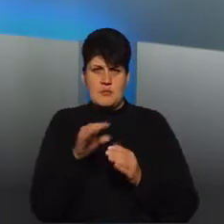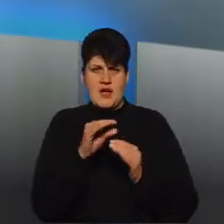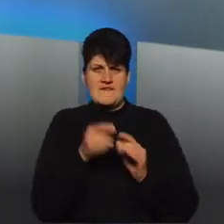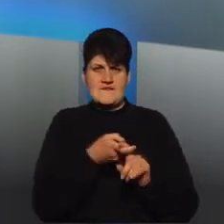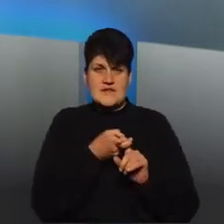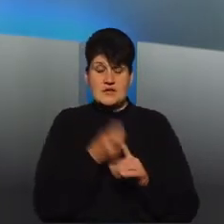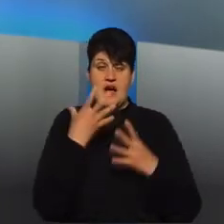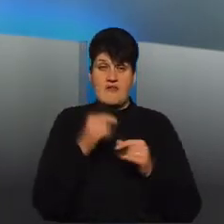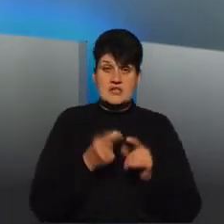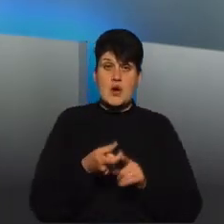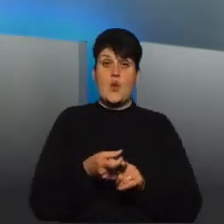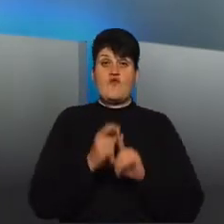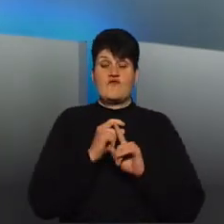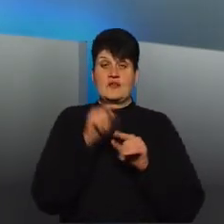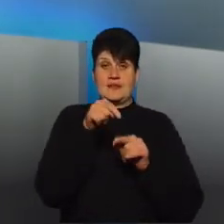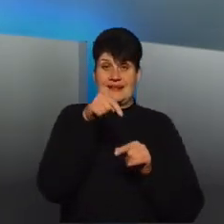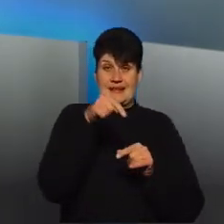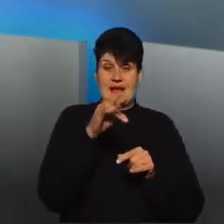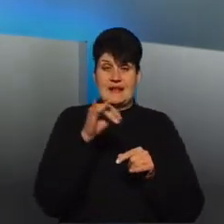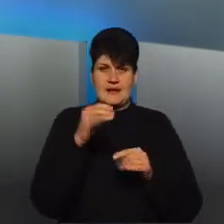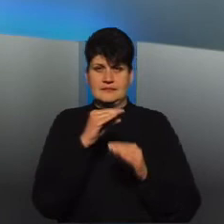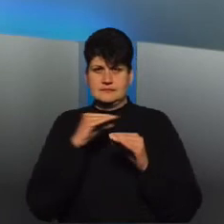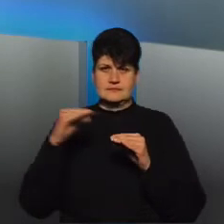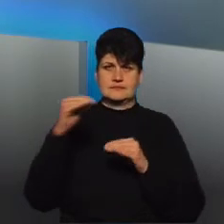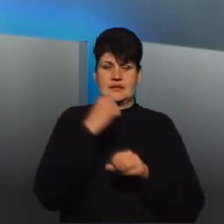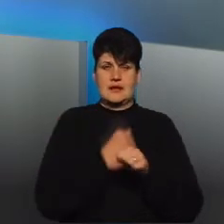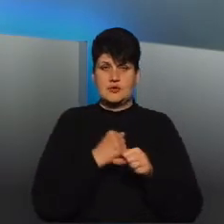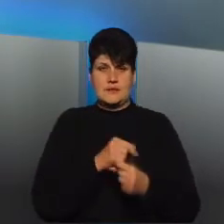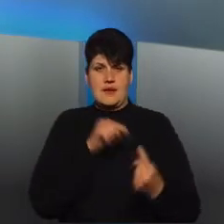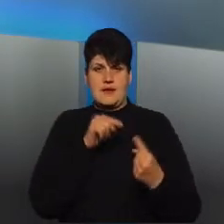на РНК напрацьовуються антитіла.